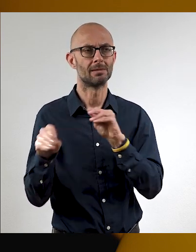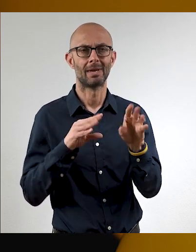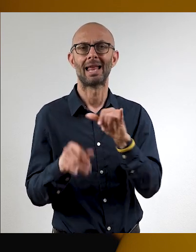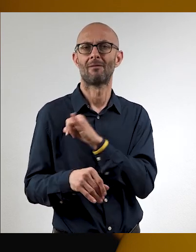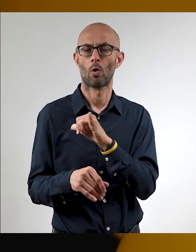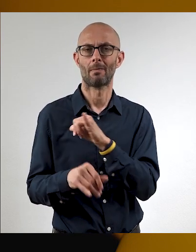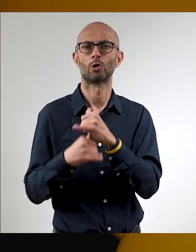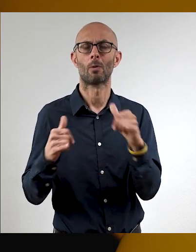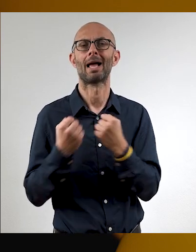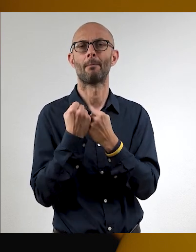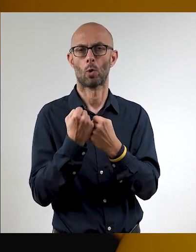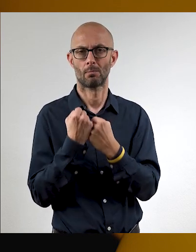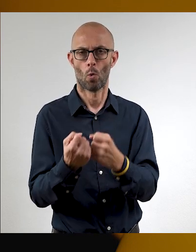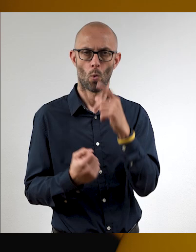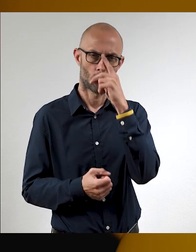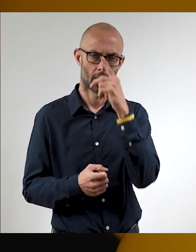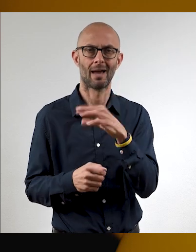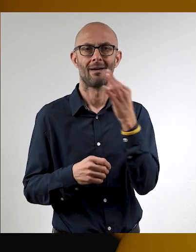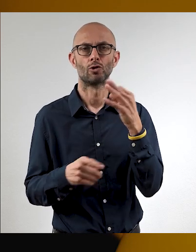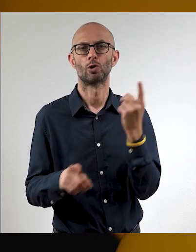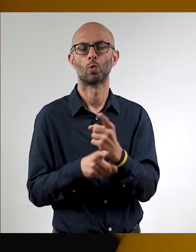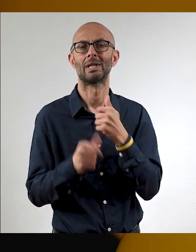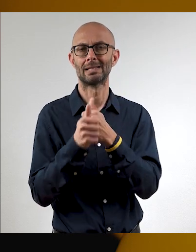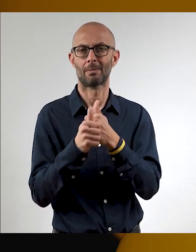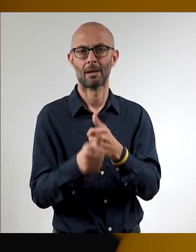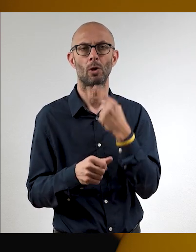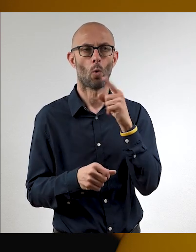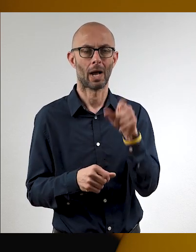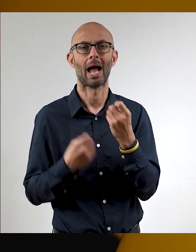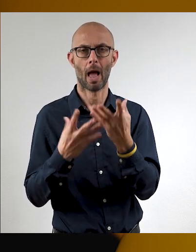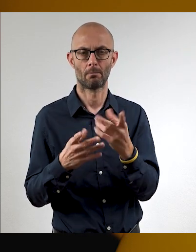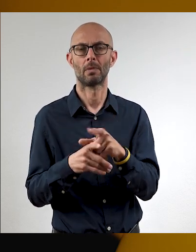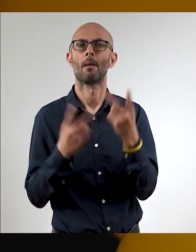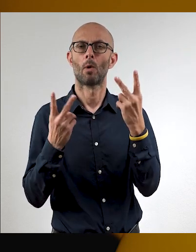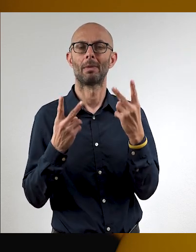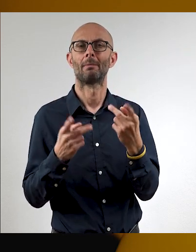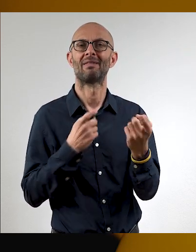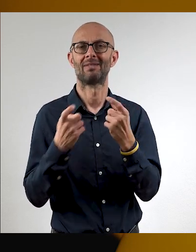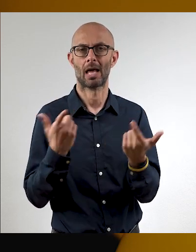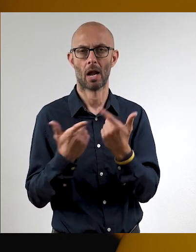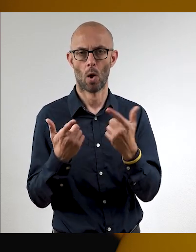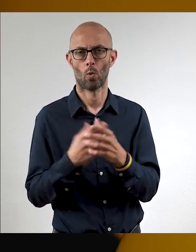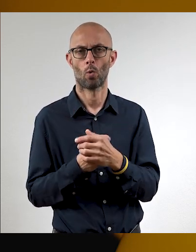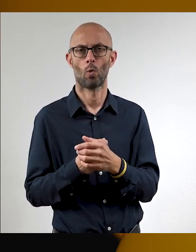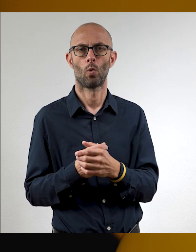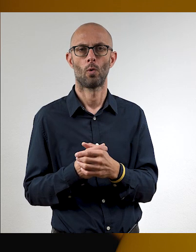informacije v oblikah podpore, včasih tudi spremljati koga kam, je lahko pomemben